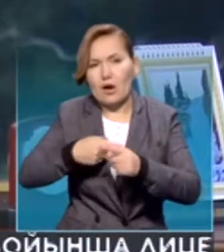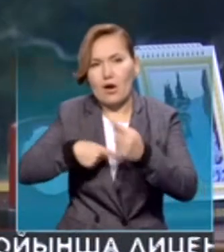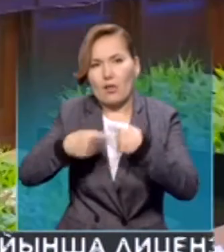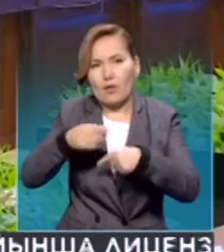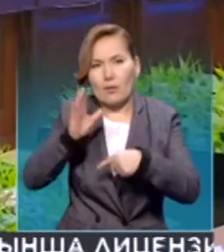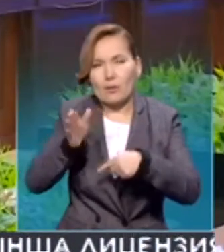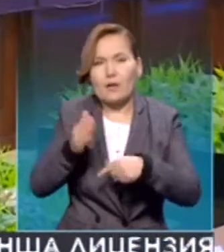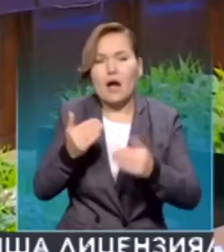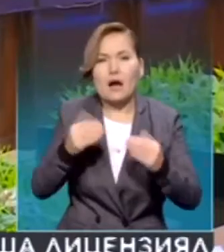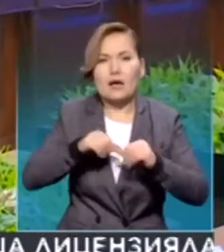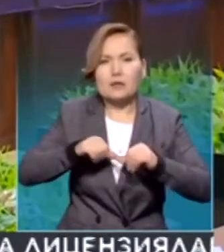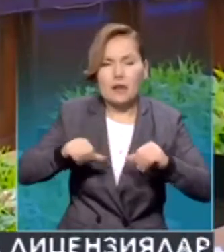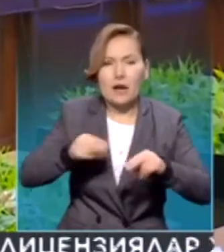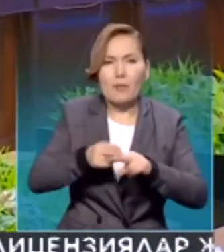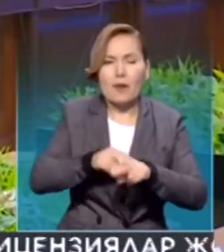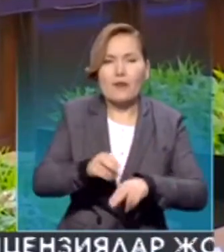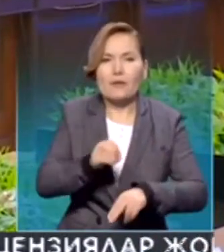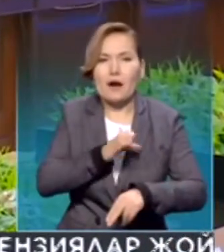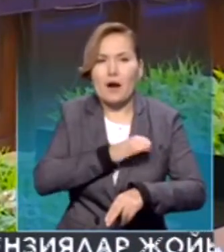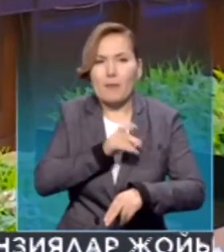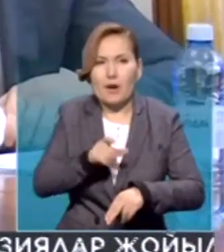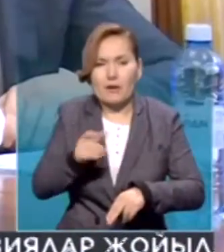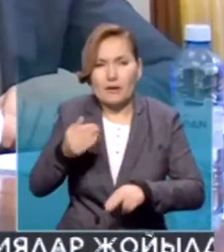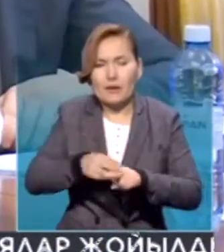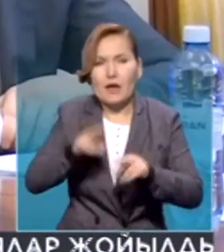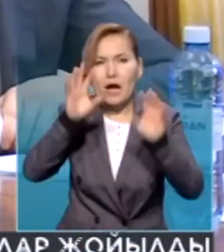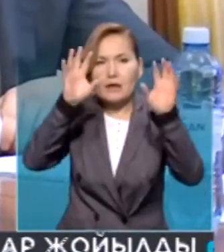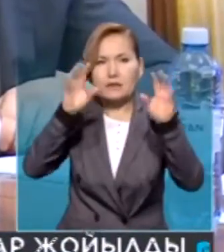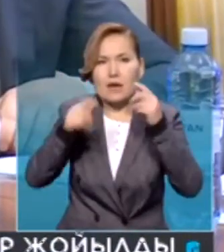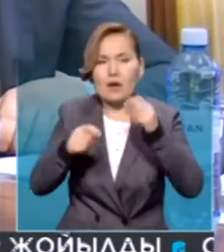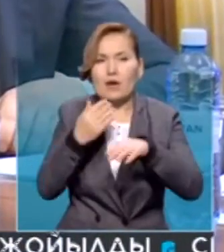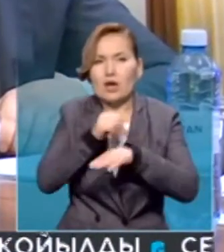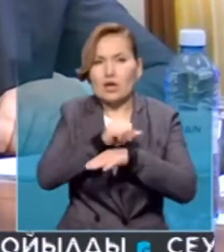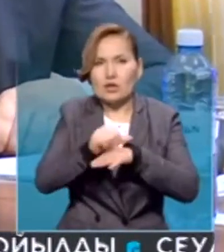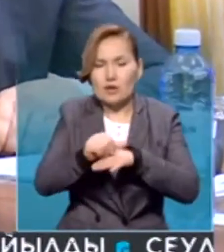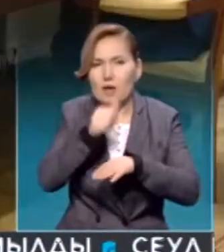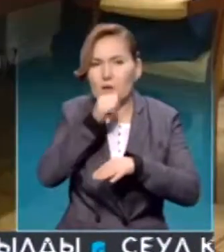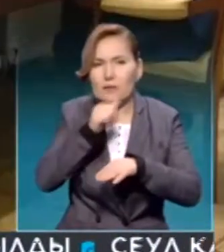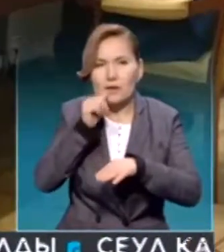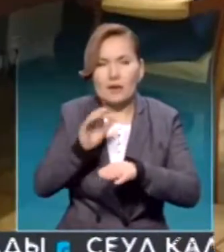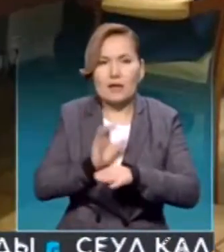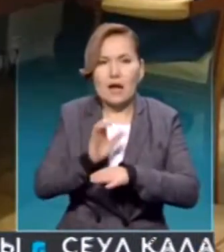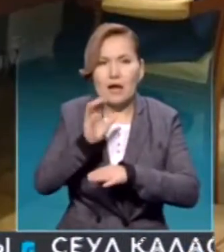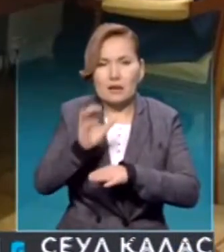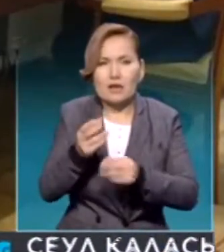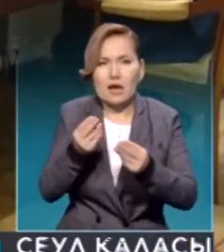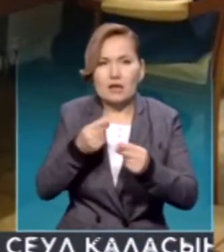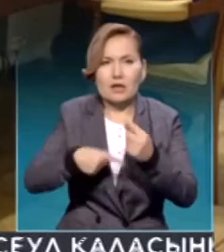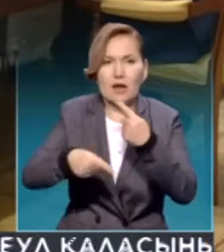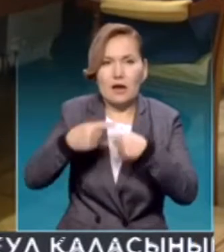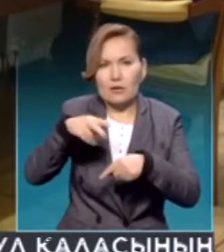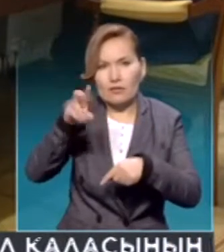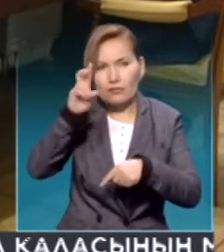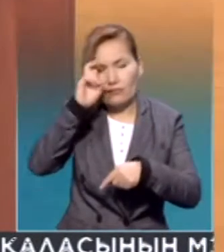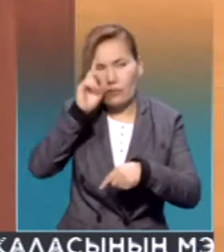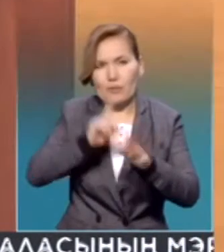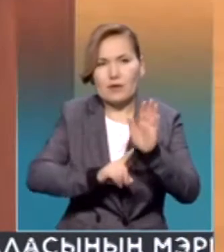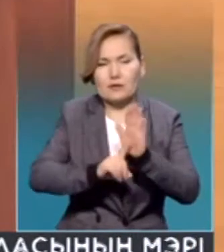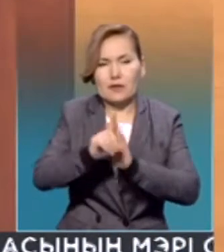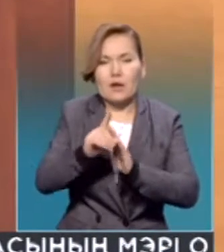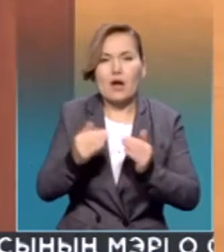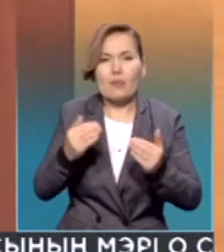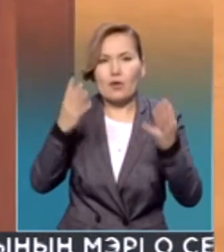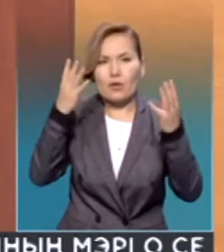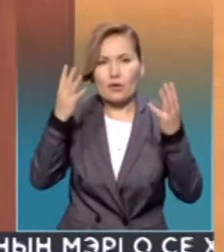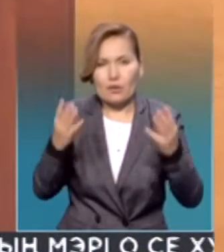таңда комиссия олигополия өкілдерінің пайдасына заңсыз шығарылған сот шешімдерін де қайта зерделеп жатыр. Мысалы бүгүнкү